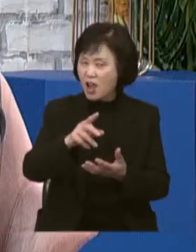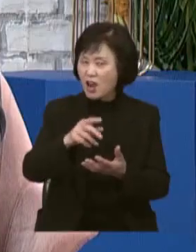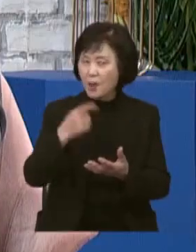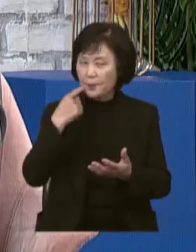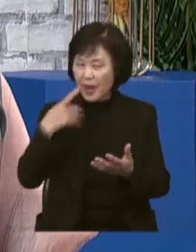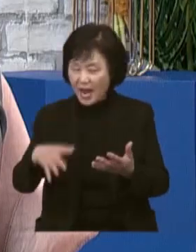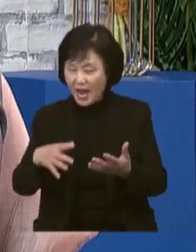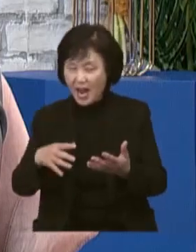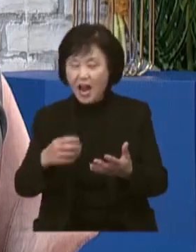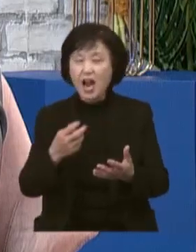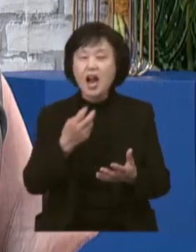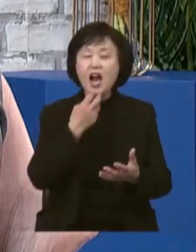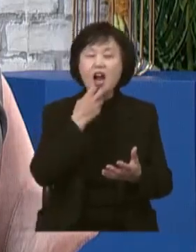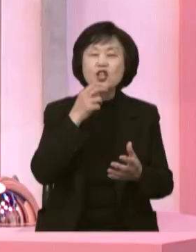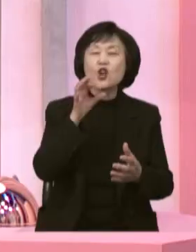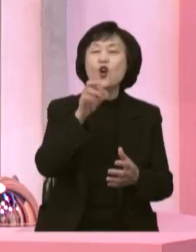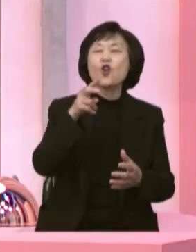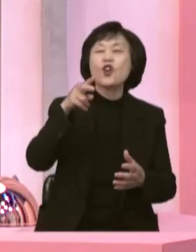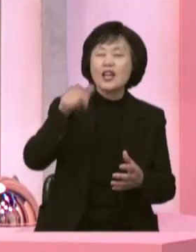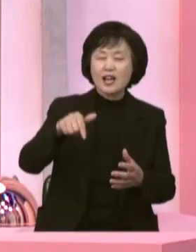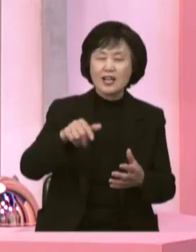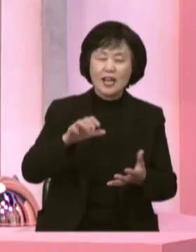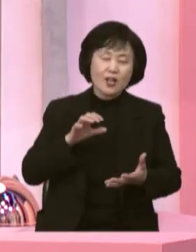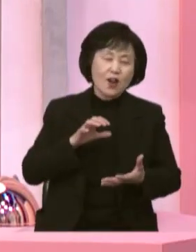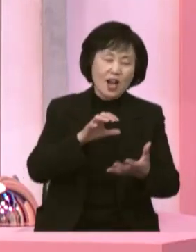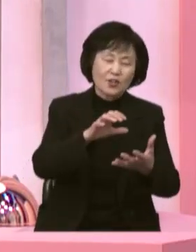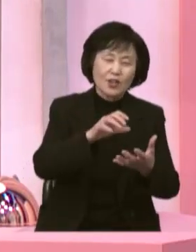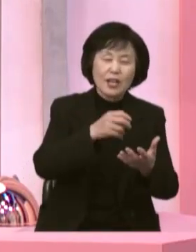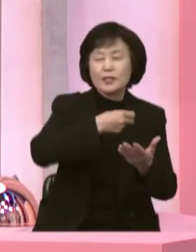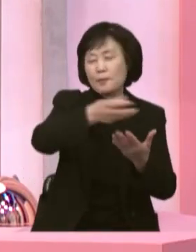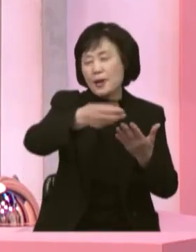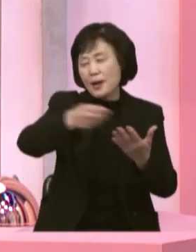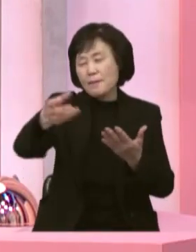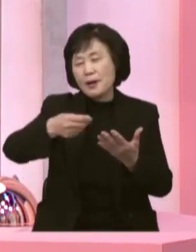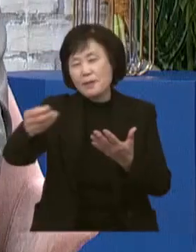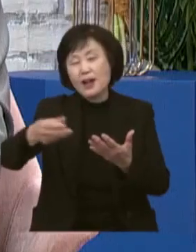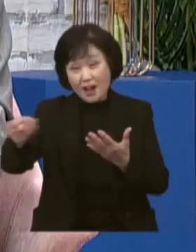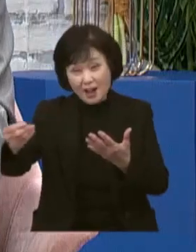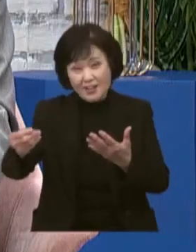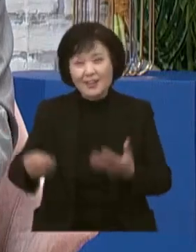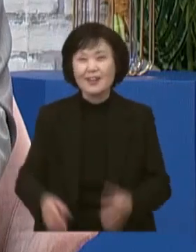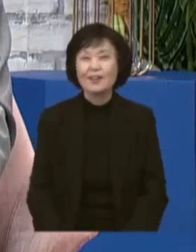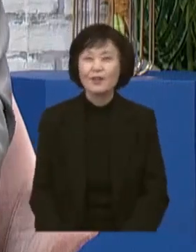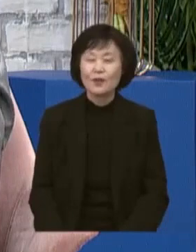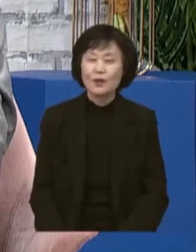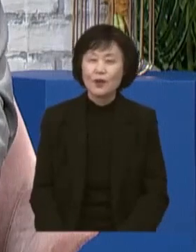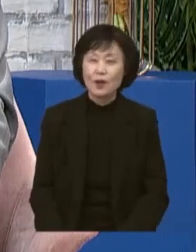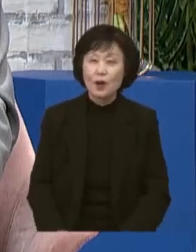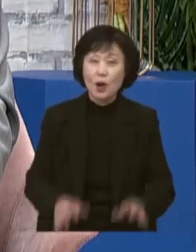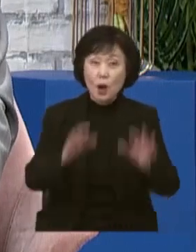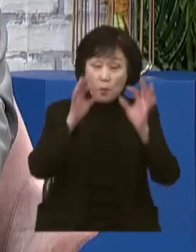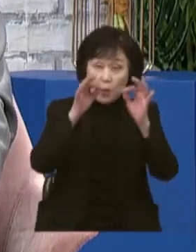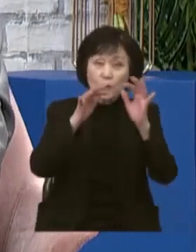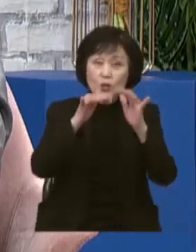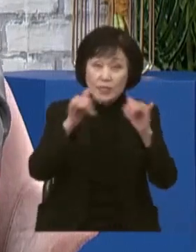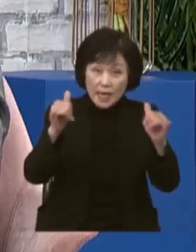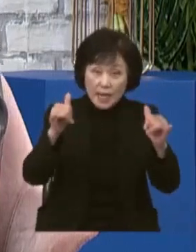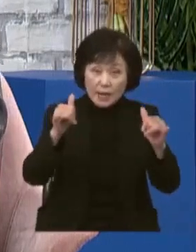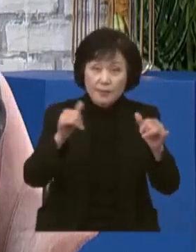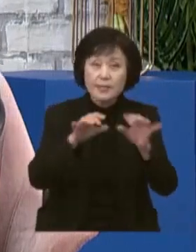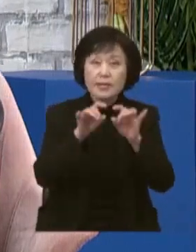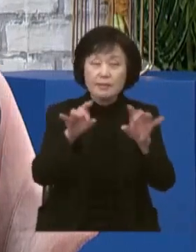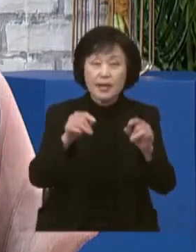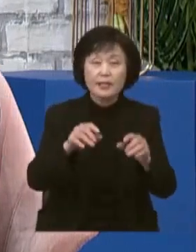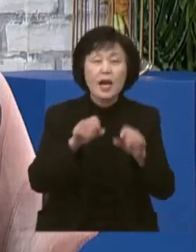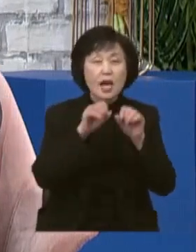하시고 어마무시했어요 우리 엄마가. 그런 열정이 있었어. 그러니까 보는 사람마다 전도 안 하면 못 견디게.